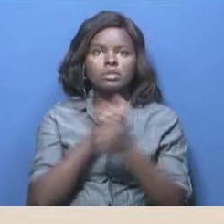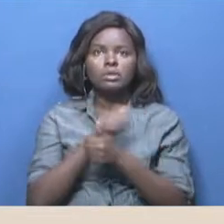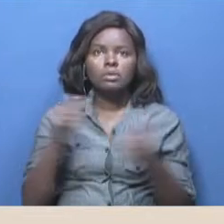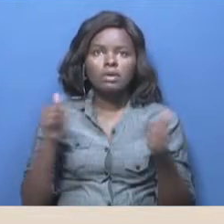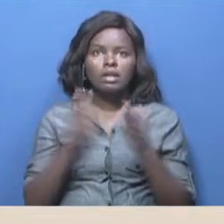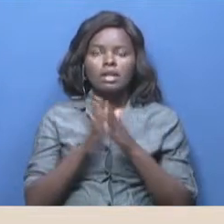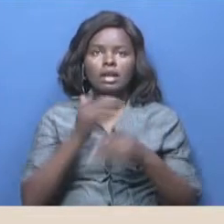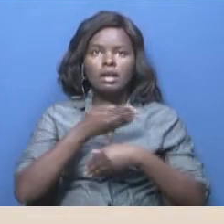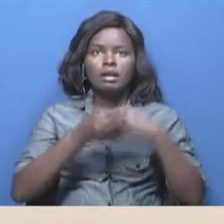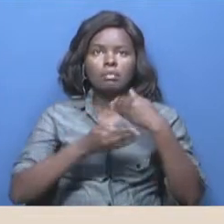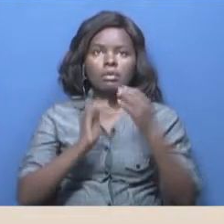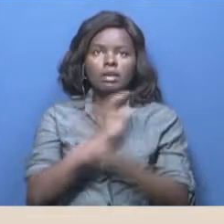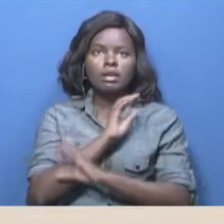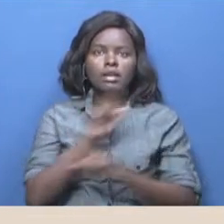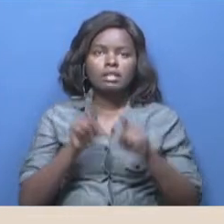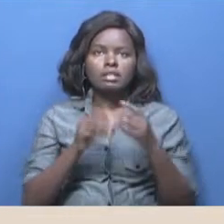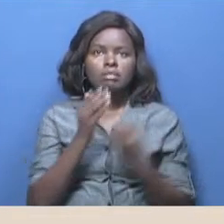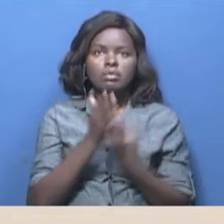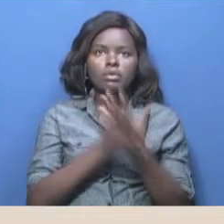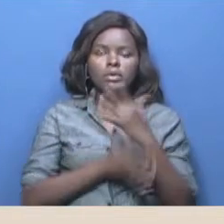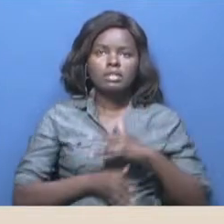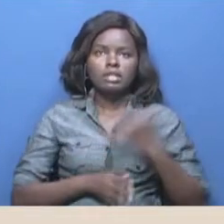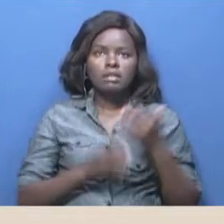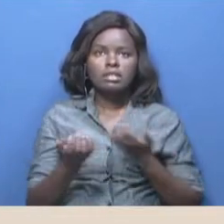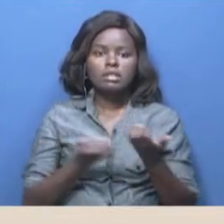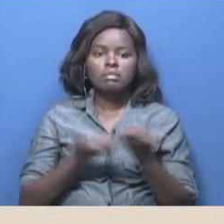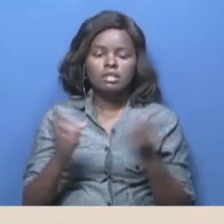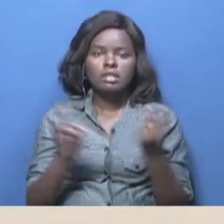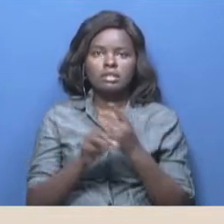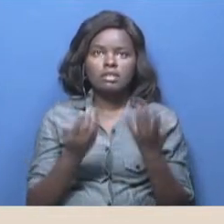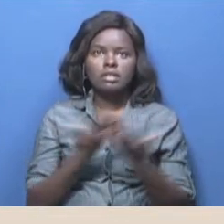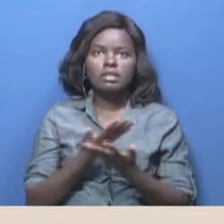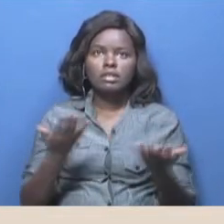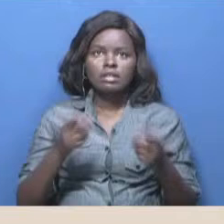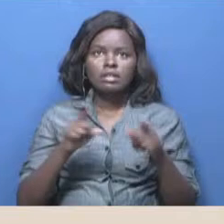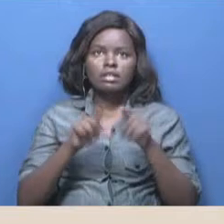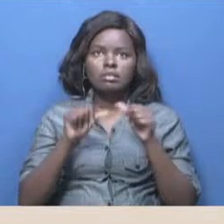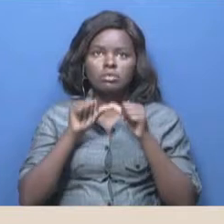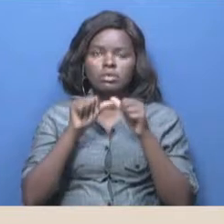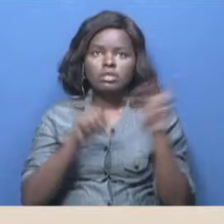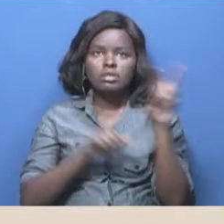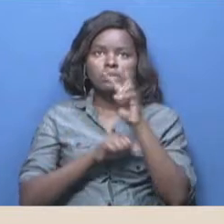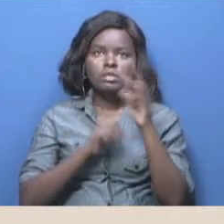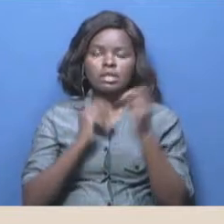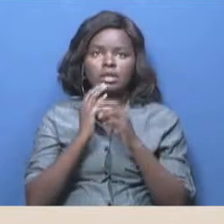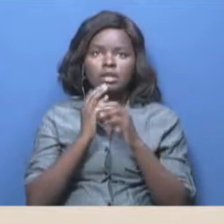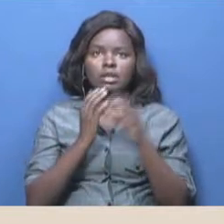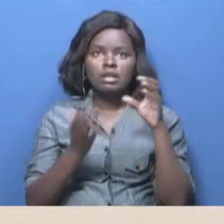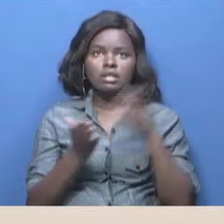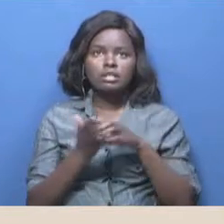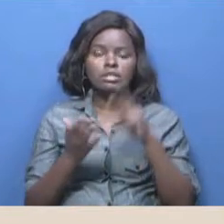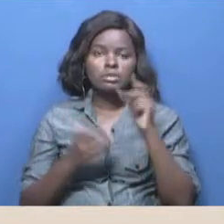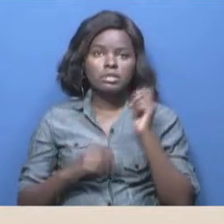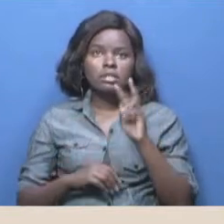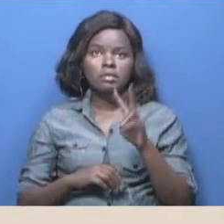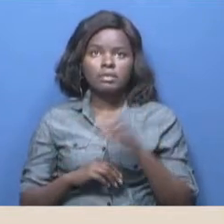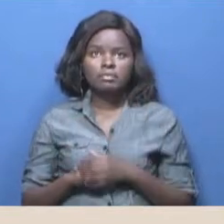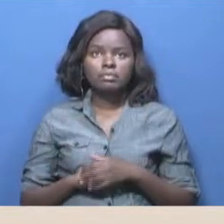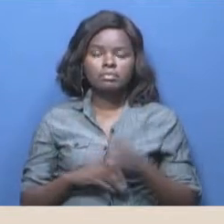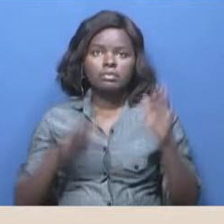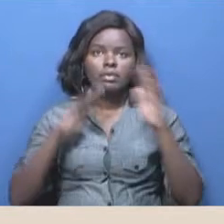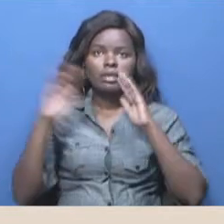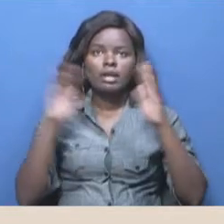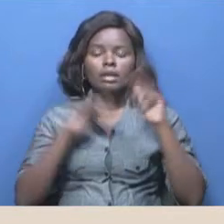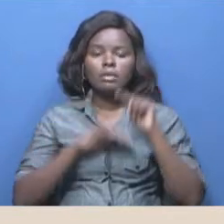gwaka bururi horo ndumwe na gwikuria kiwonjoria na maundu matiganite na no uragithie na mbere na kwirorera television ya Kameme Tv. Ndakugeithia